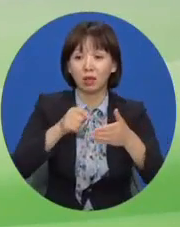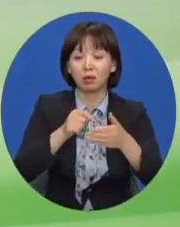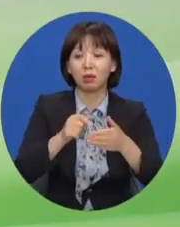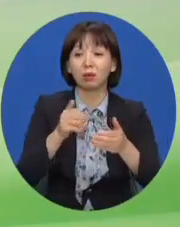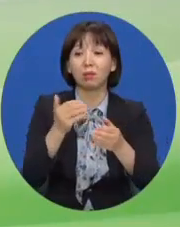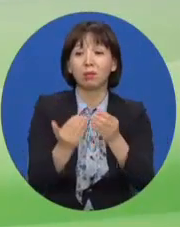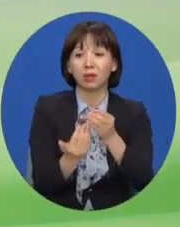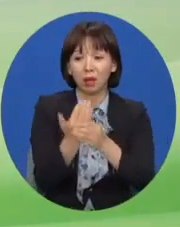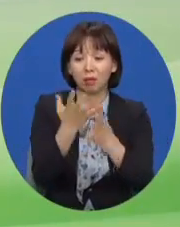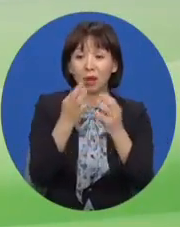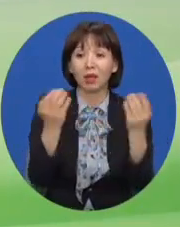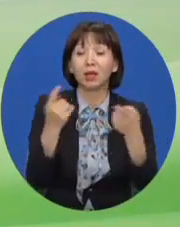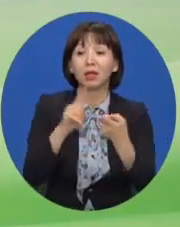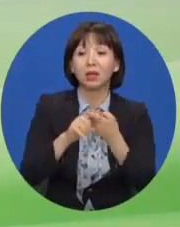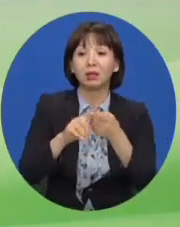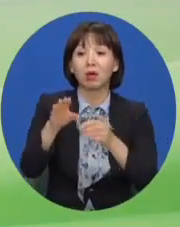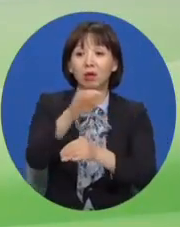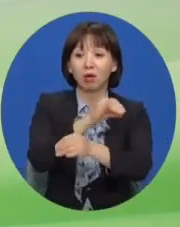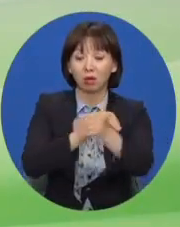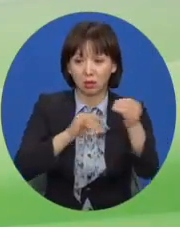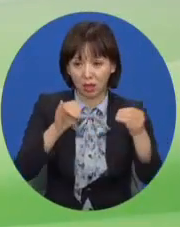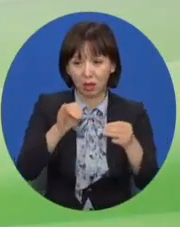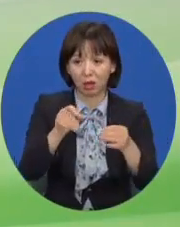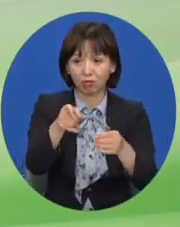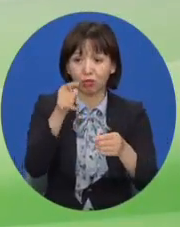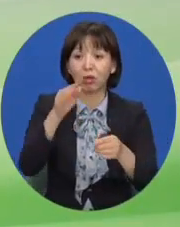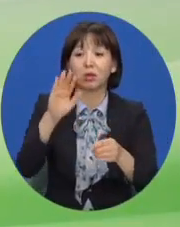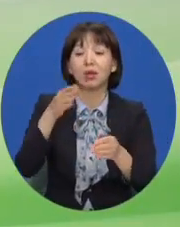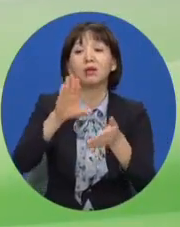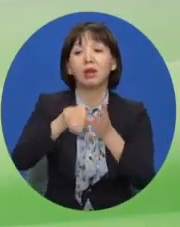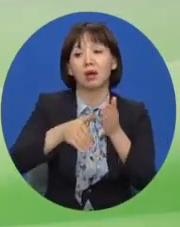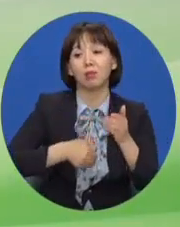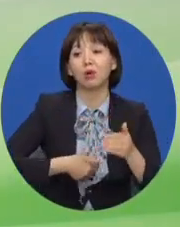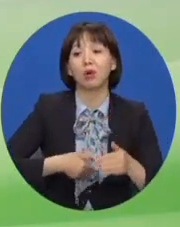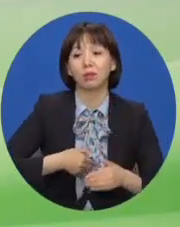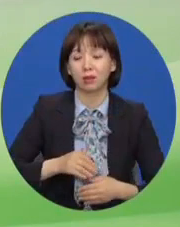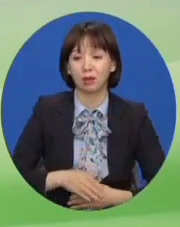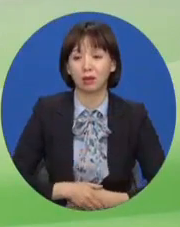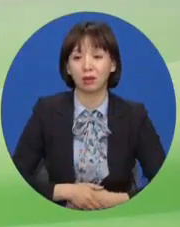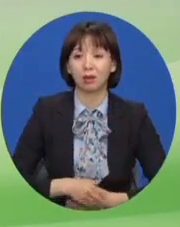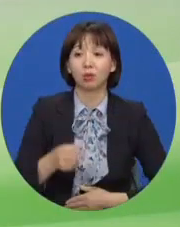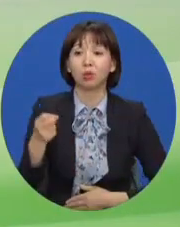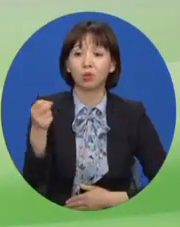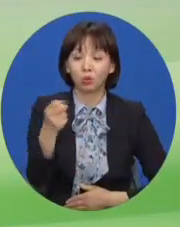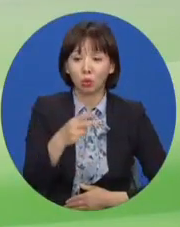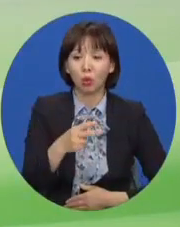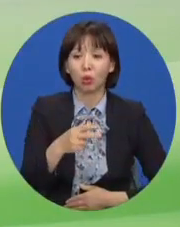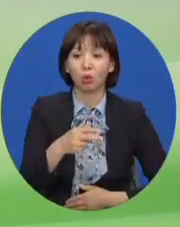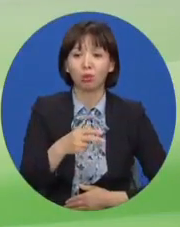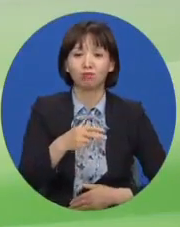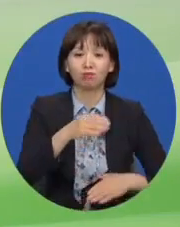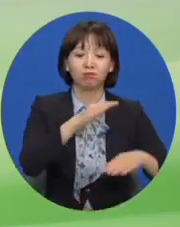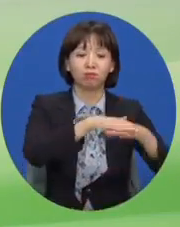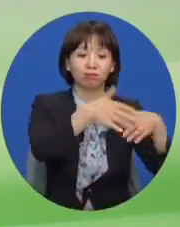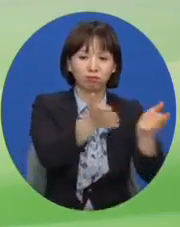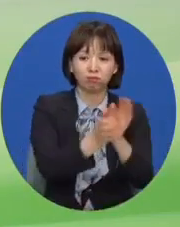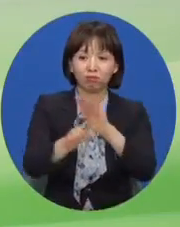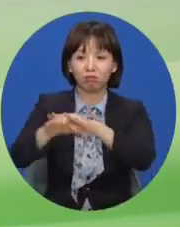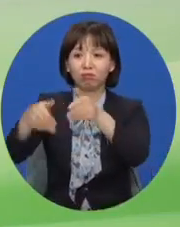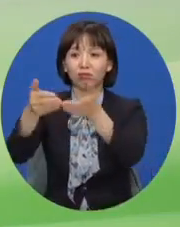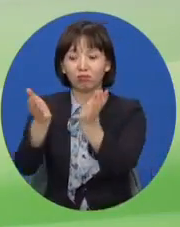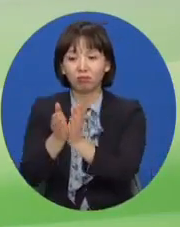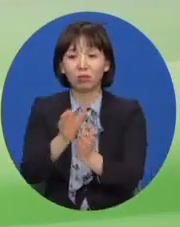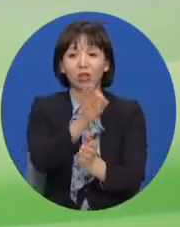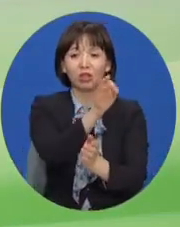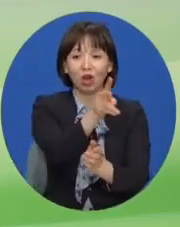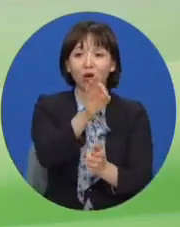많은 일들에 경제 논리가 우선되는 그런 시대가 되어야 된다고 봅니다. 또 정파와 상관없이 여야와